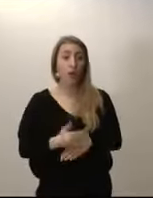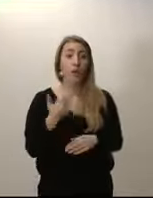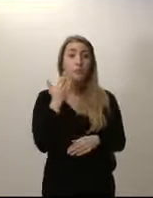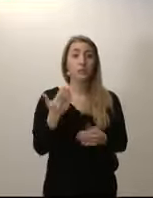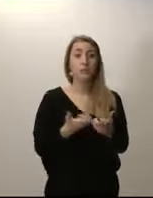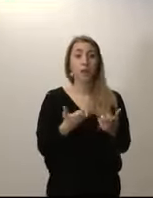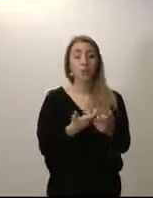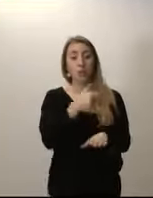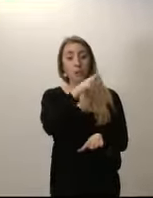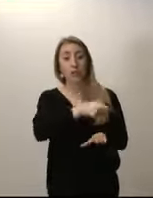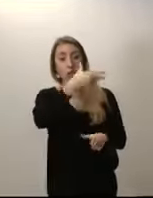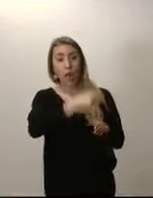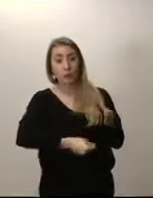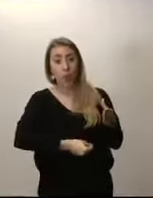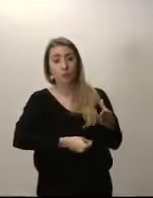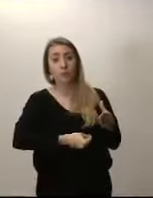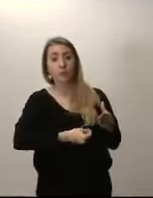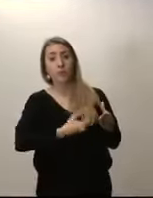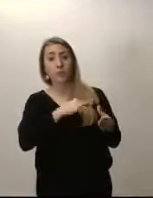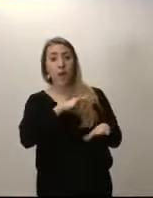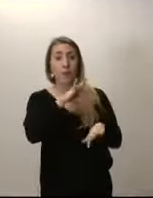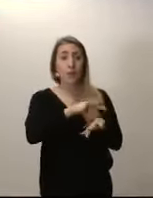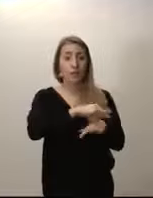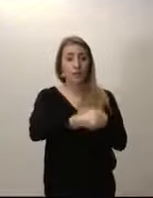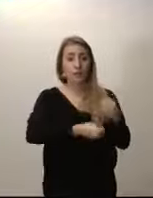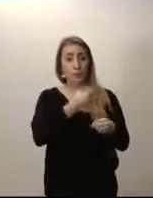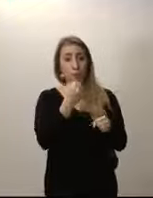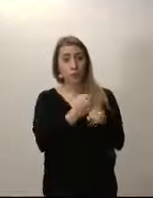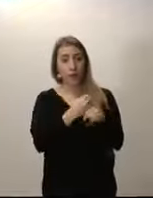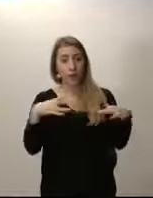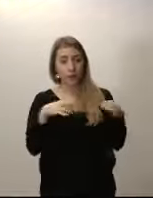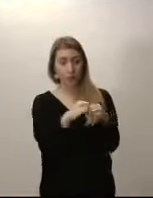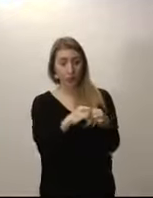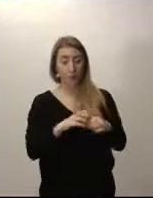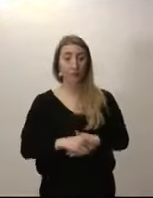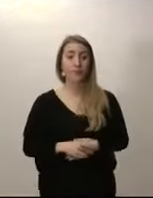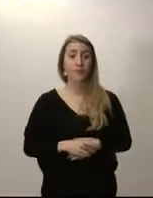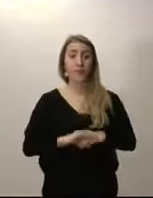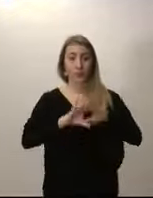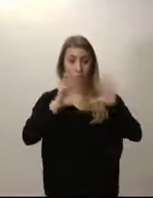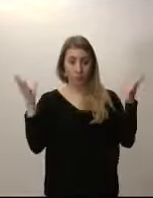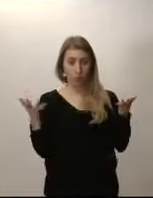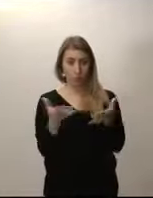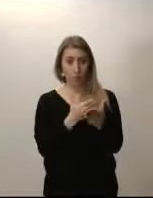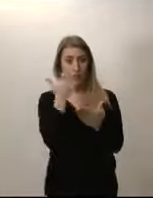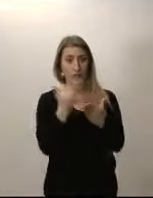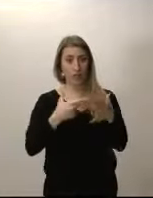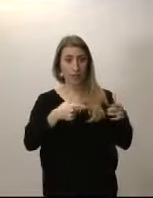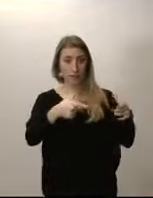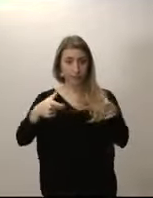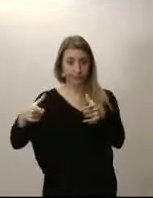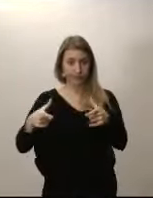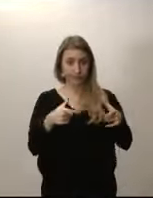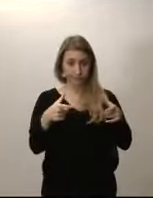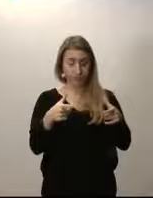absence pour maladie ou accident du travail. Donc, une représentation en camembert de ce que vous venez de voir avec